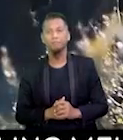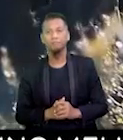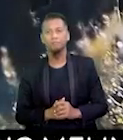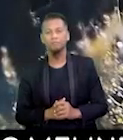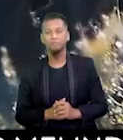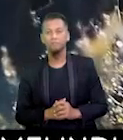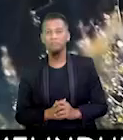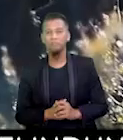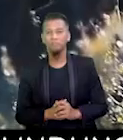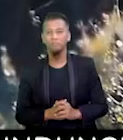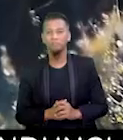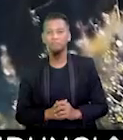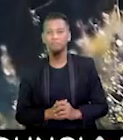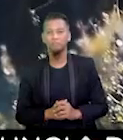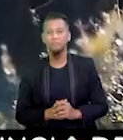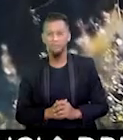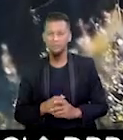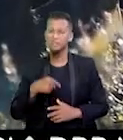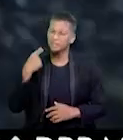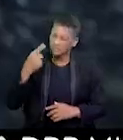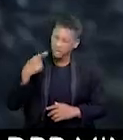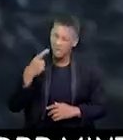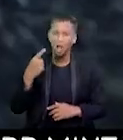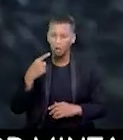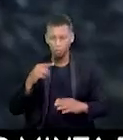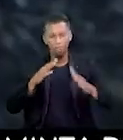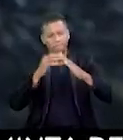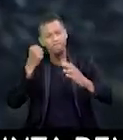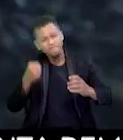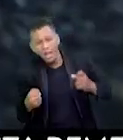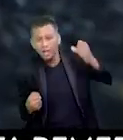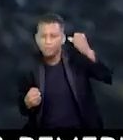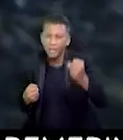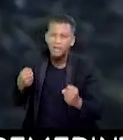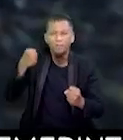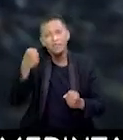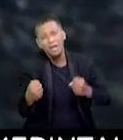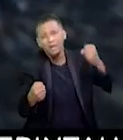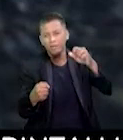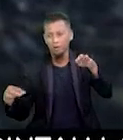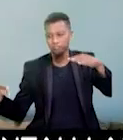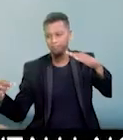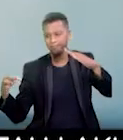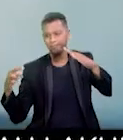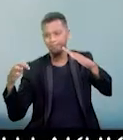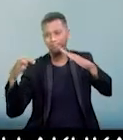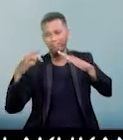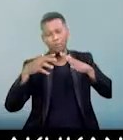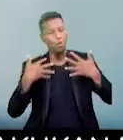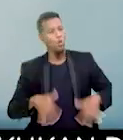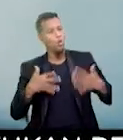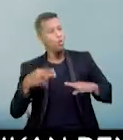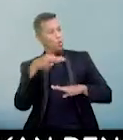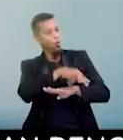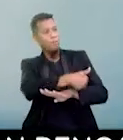Ratusan orang setiap harinya mendaki demi bisa menikmati keindahan ini. Meski menyajikan pesona keindahan, kawah